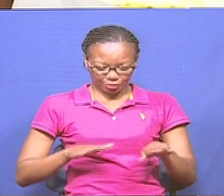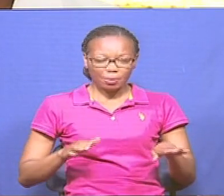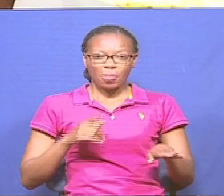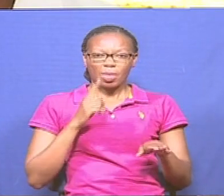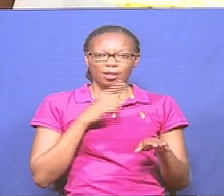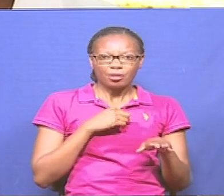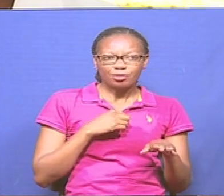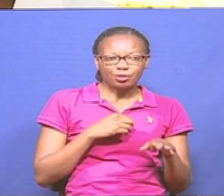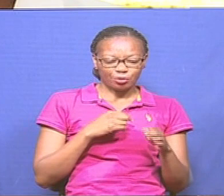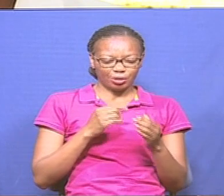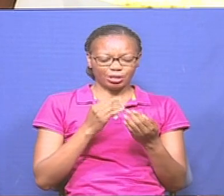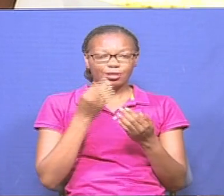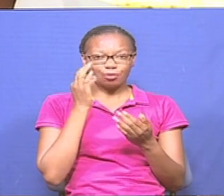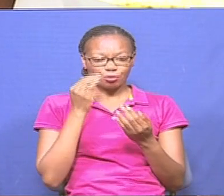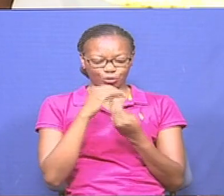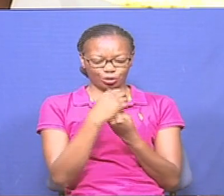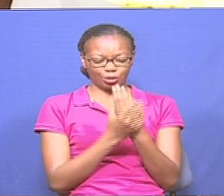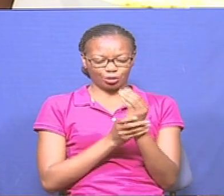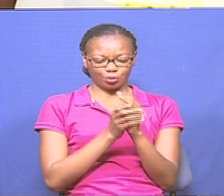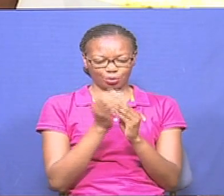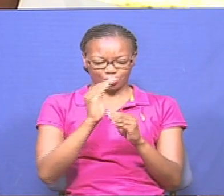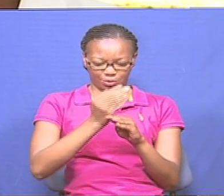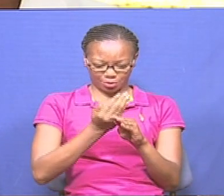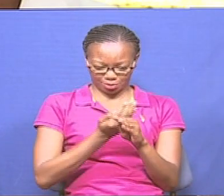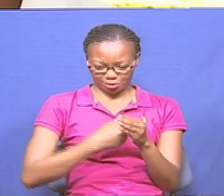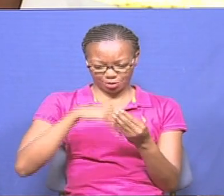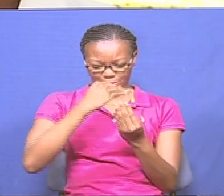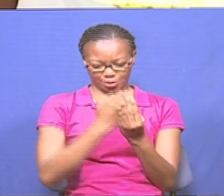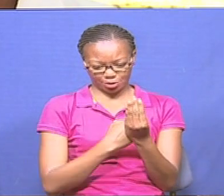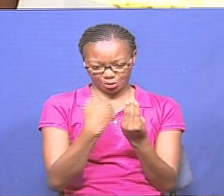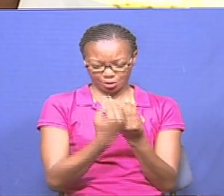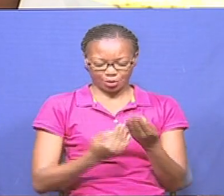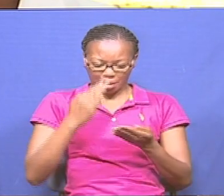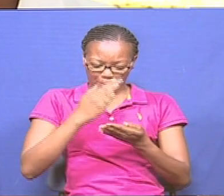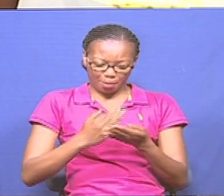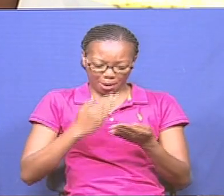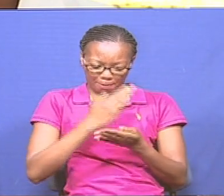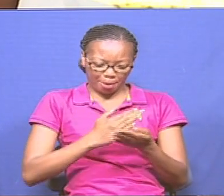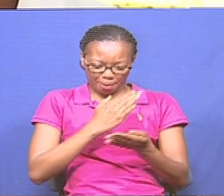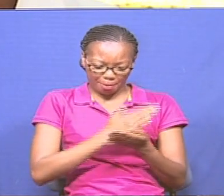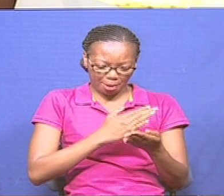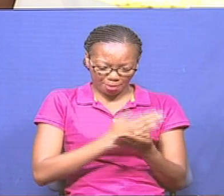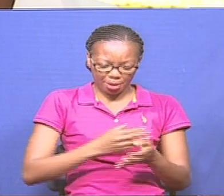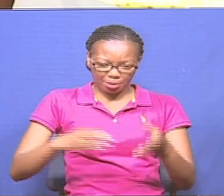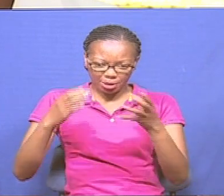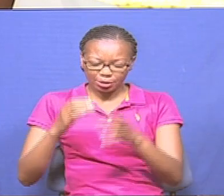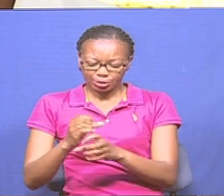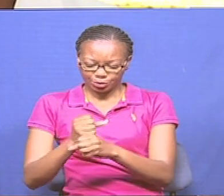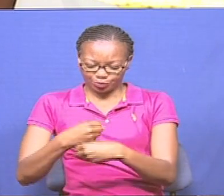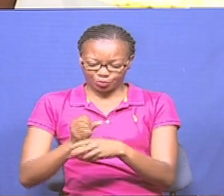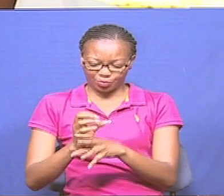And then after kuosha tunakatakata lile, tunapili ile tunda, tunakatakata,